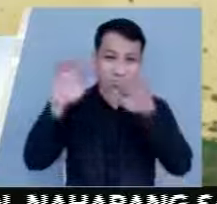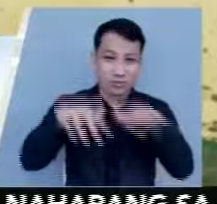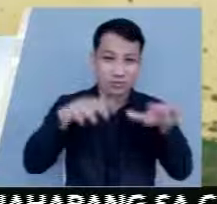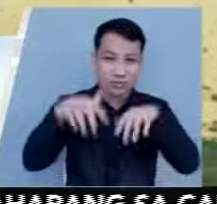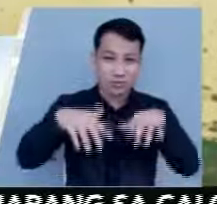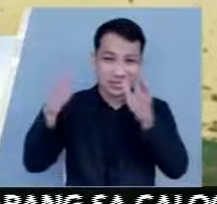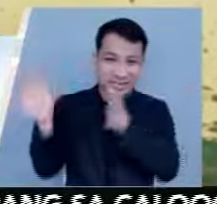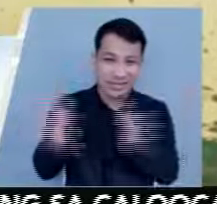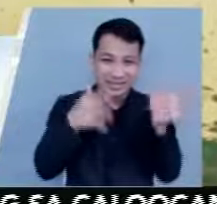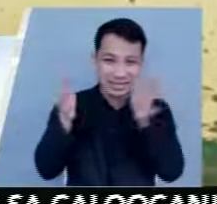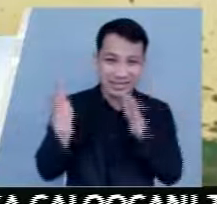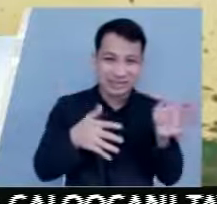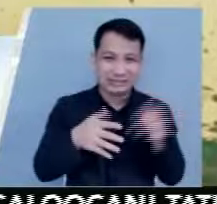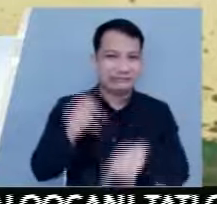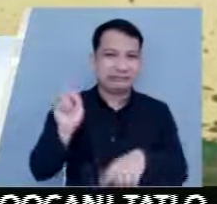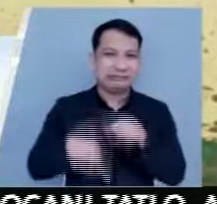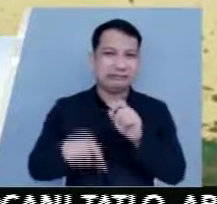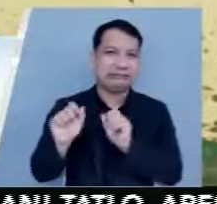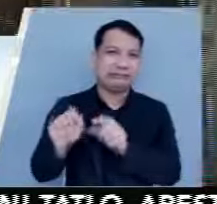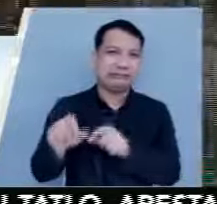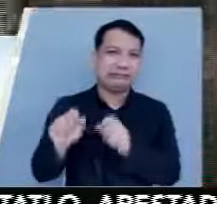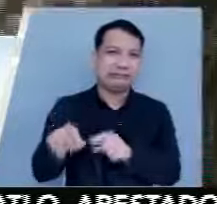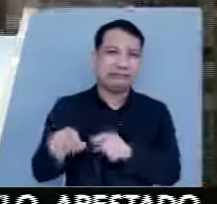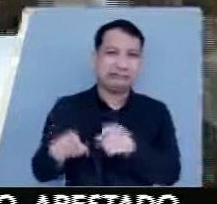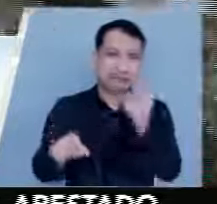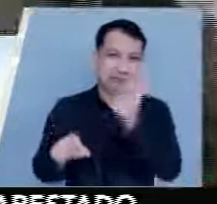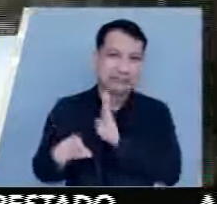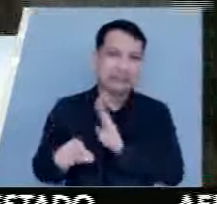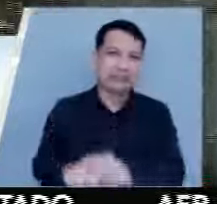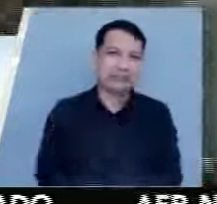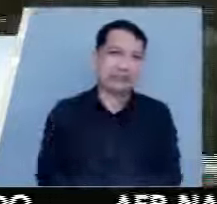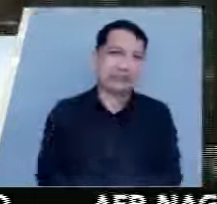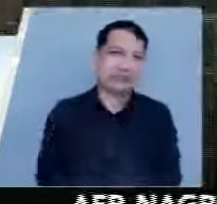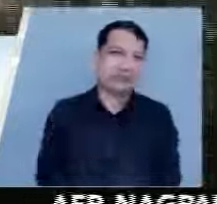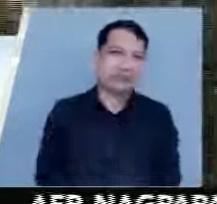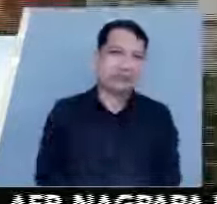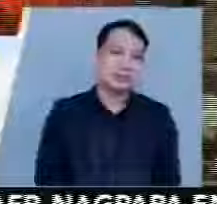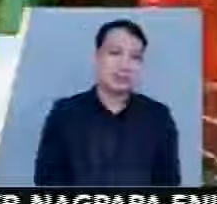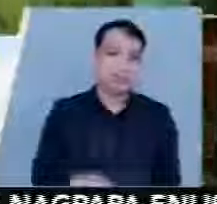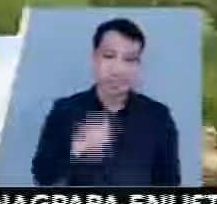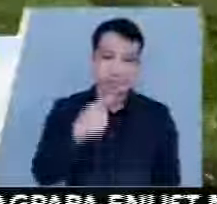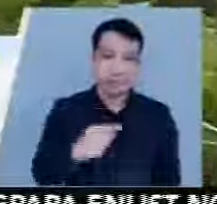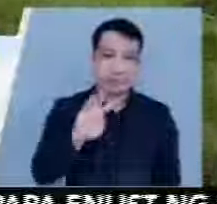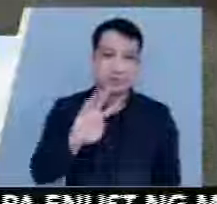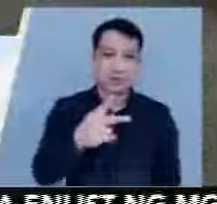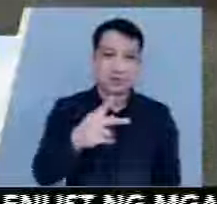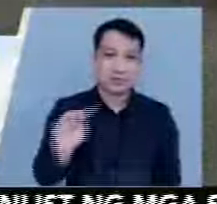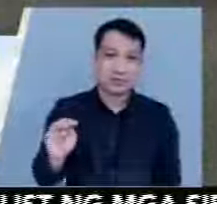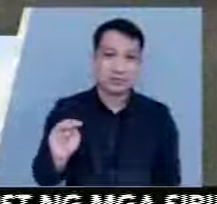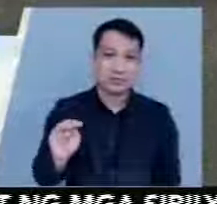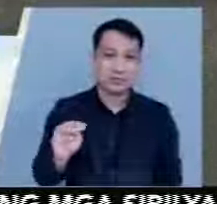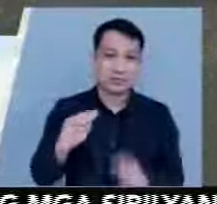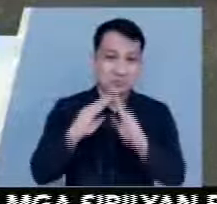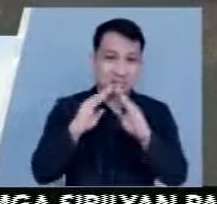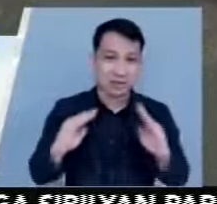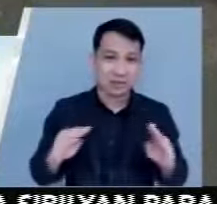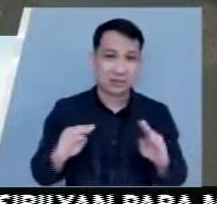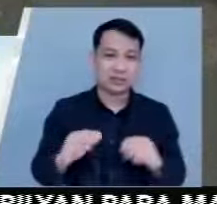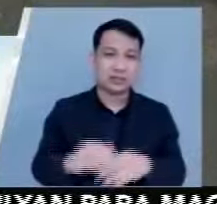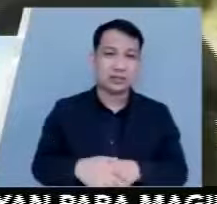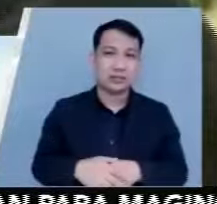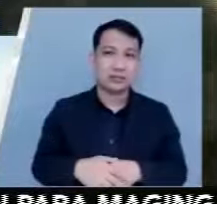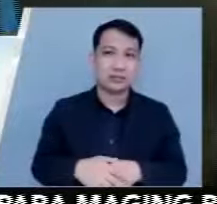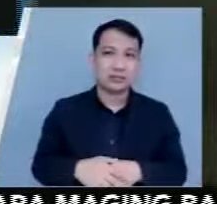hindi na siya matitinda kasi bulok na siya. At dahil nasa 4-kilometer danger zone ang kanilang tirahan, napilitan silang